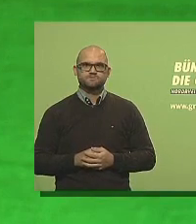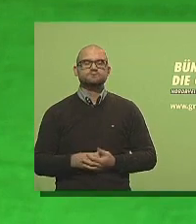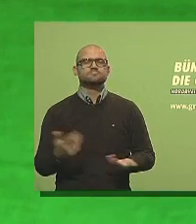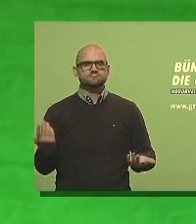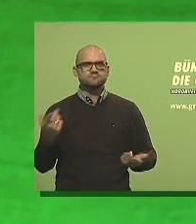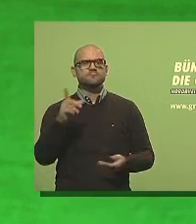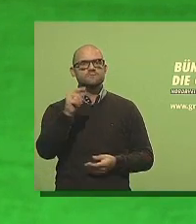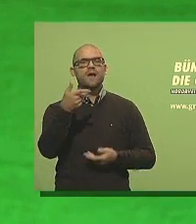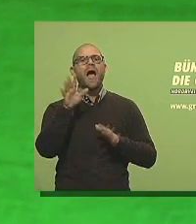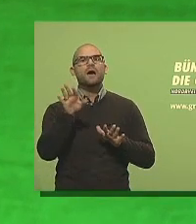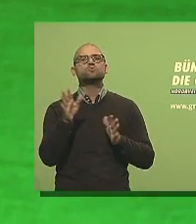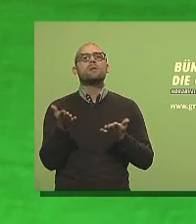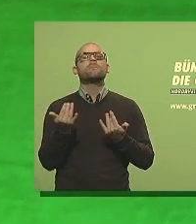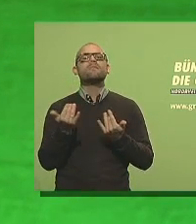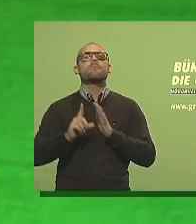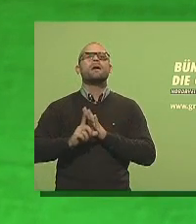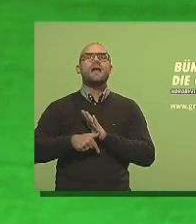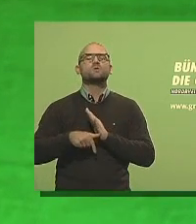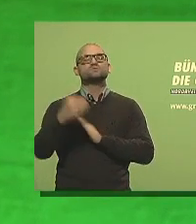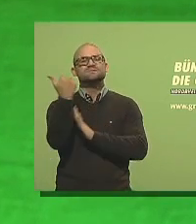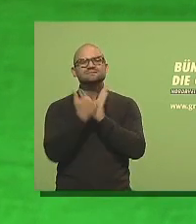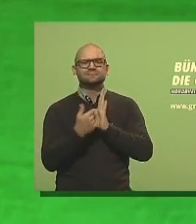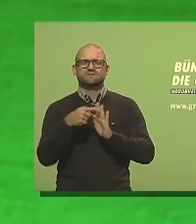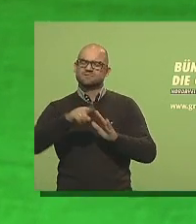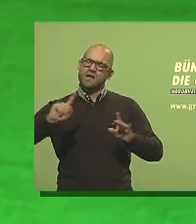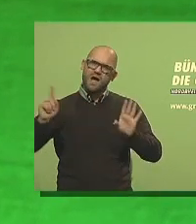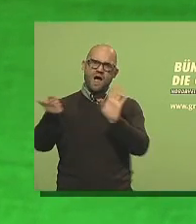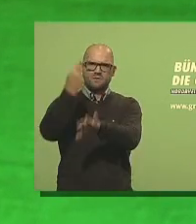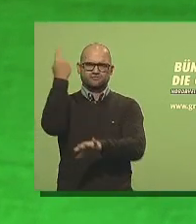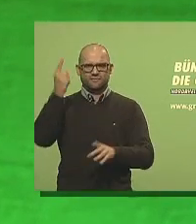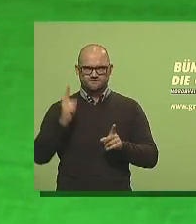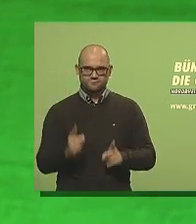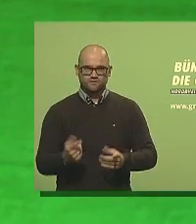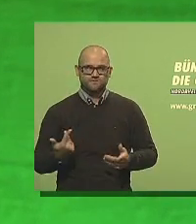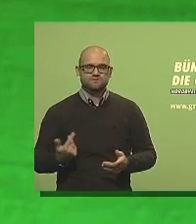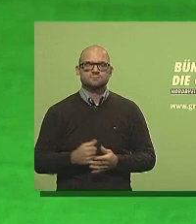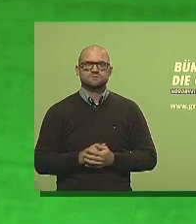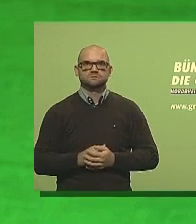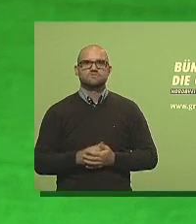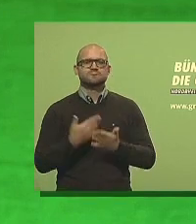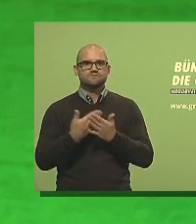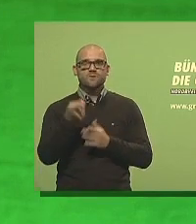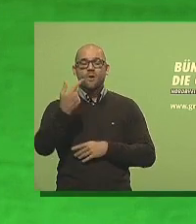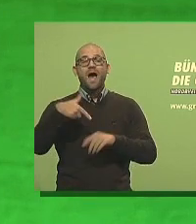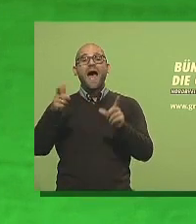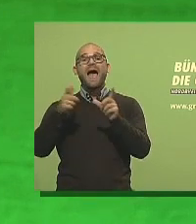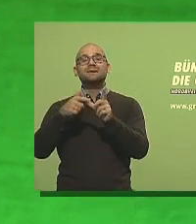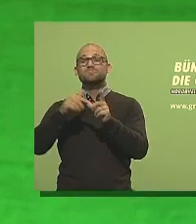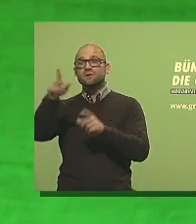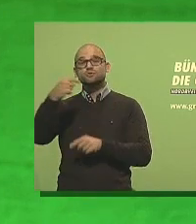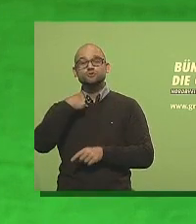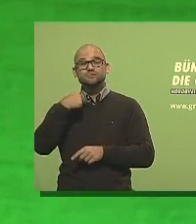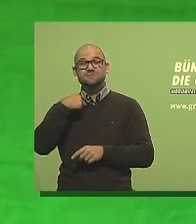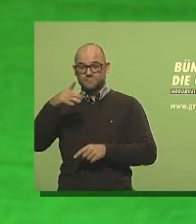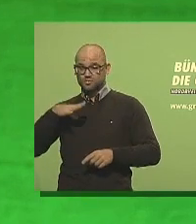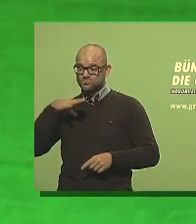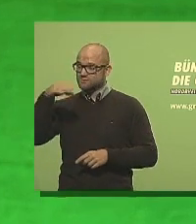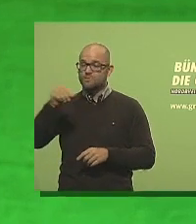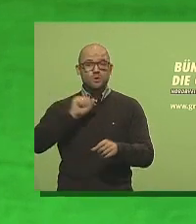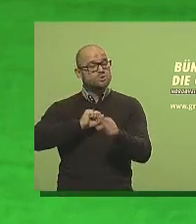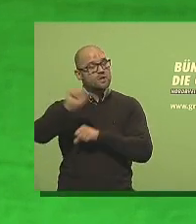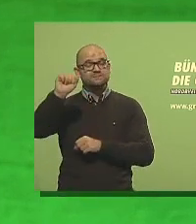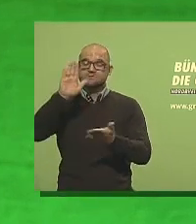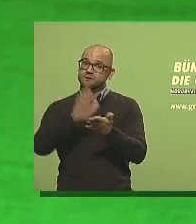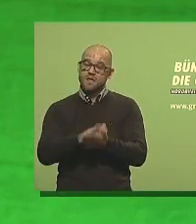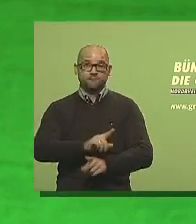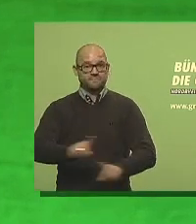des Asylbewerberleistungsgesetzes, was auch mit den Stimmen der SPD nicht beschlossen werden konnte im Deutschen Bundestag. So